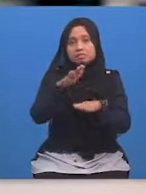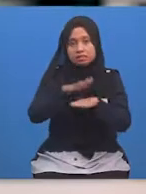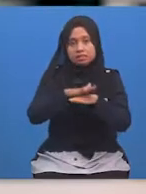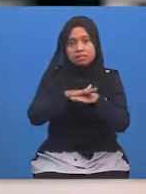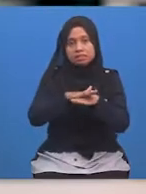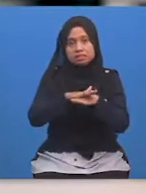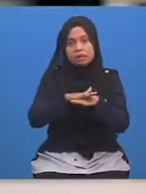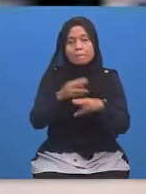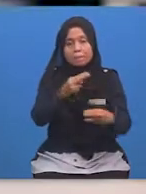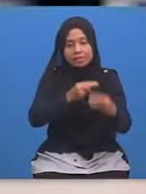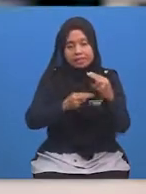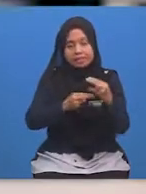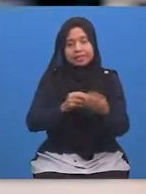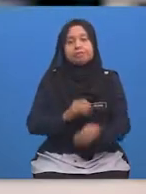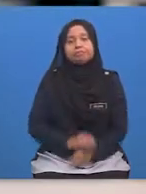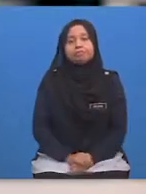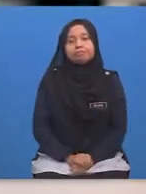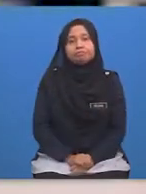atas perniagaan ini.